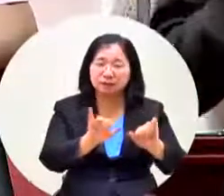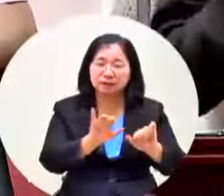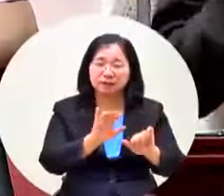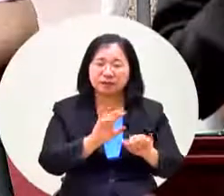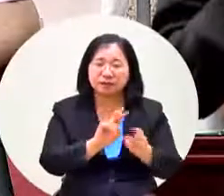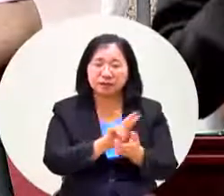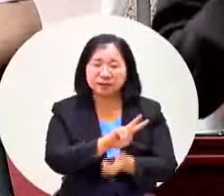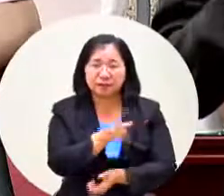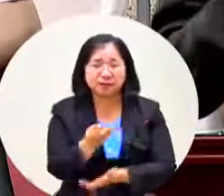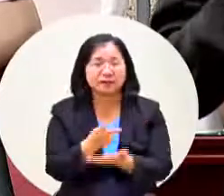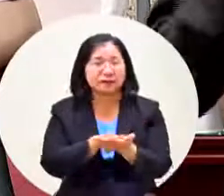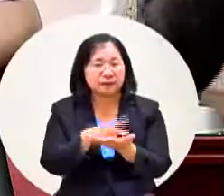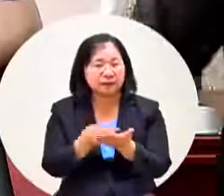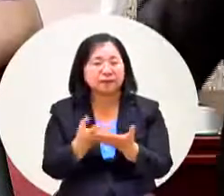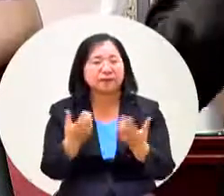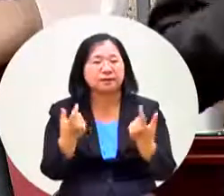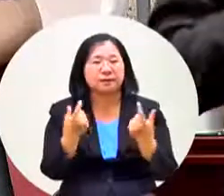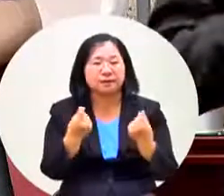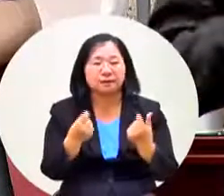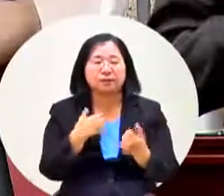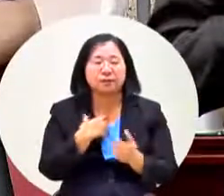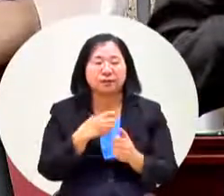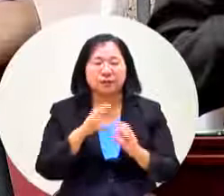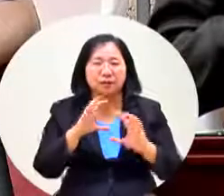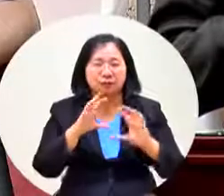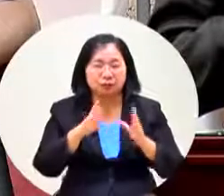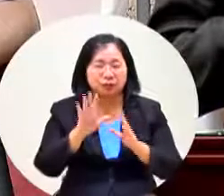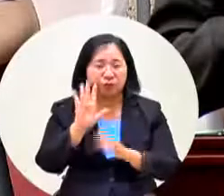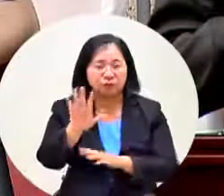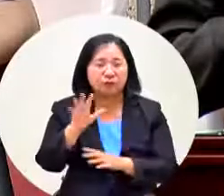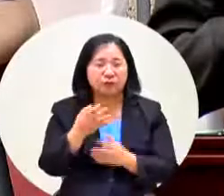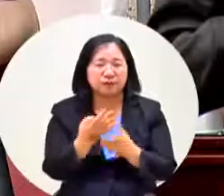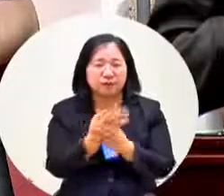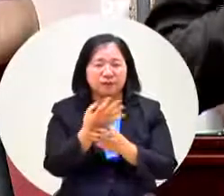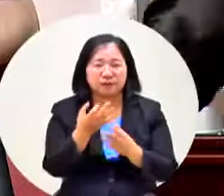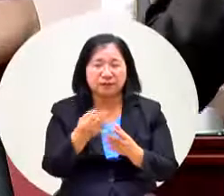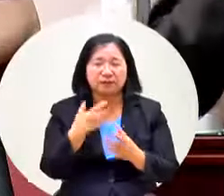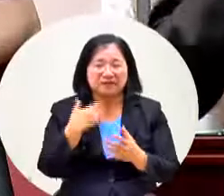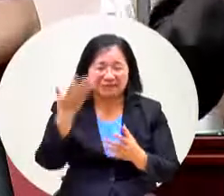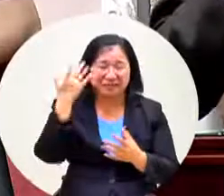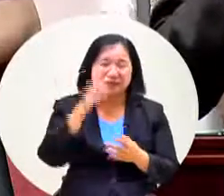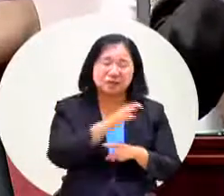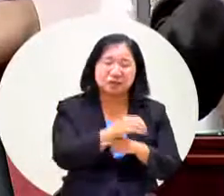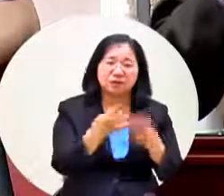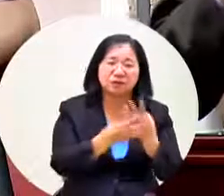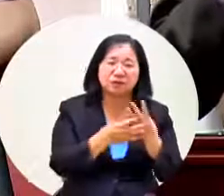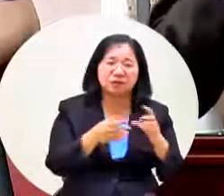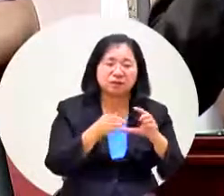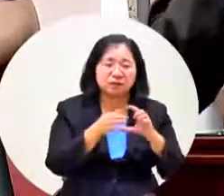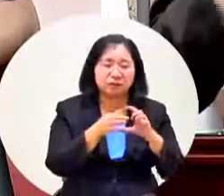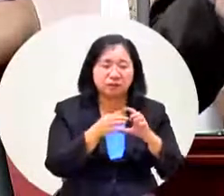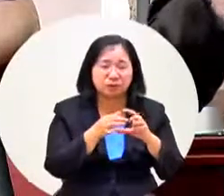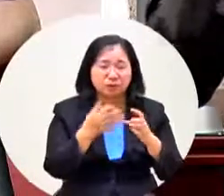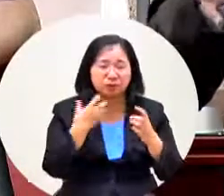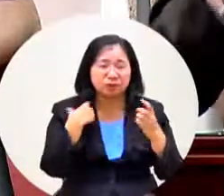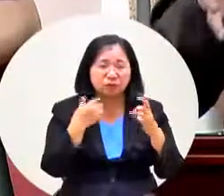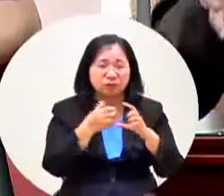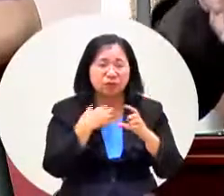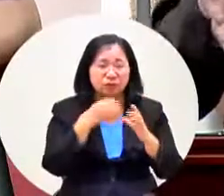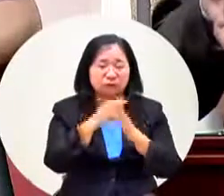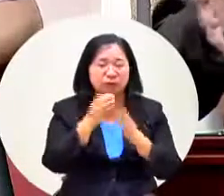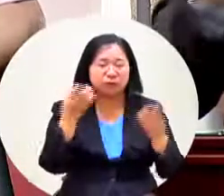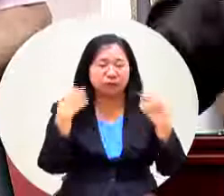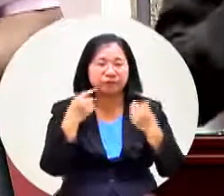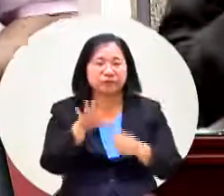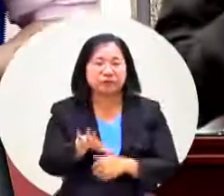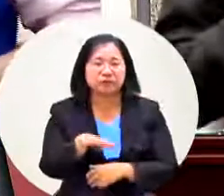商。啊，因为目前又是有这个伊这个靶场，伊并无符合着咱的这个目的事业吼，诶，